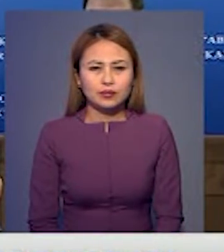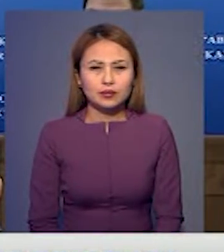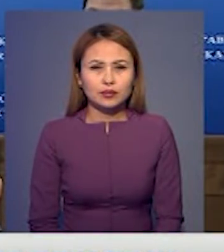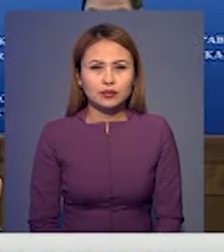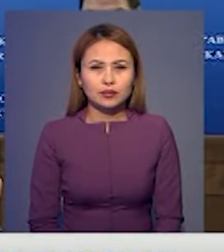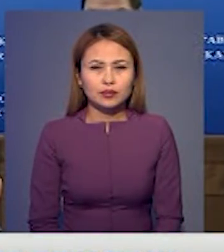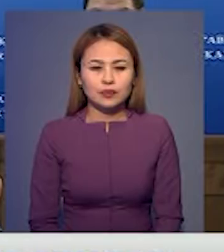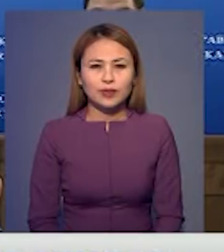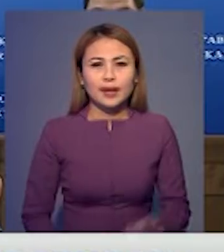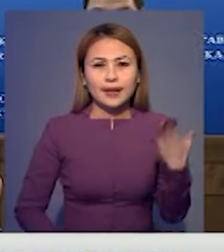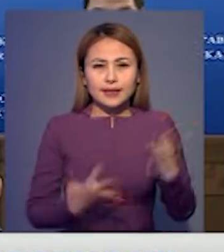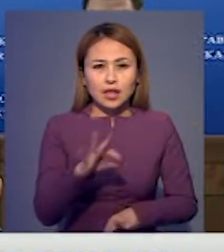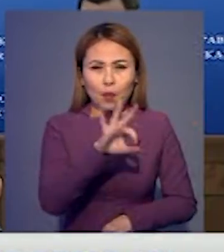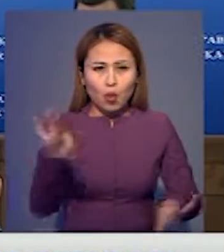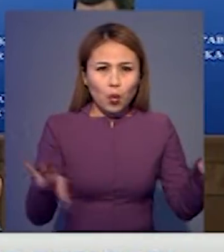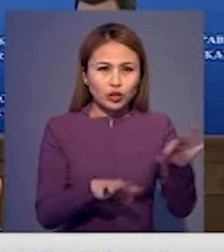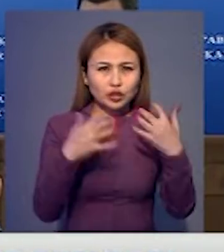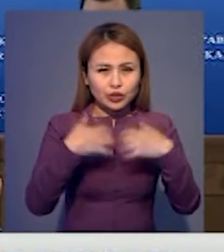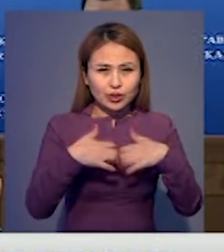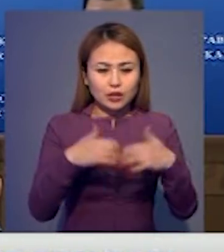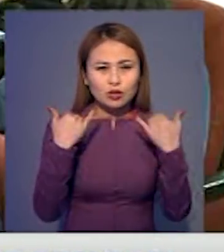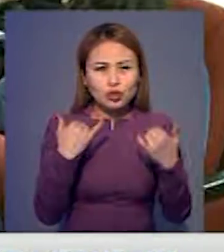Площадьтің қарайтын болсақ, ол берілетін қазіргі